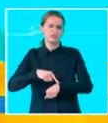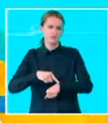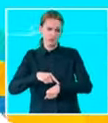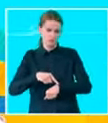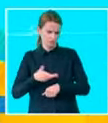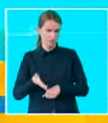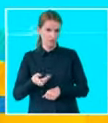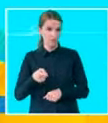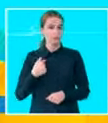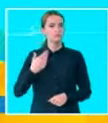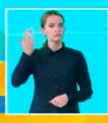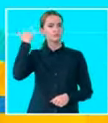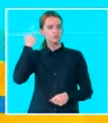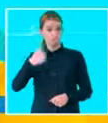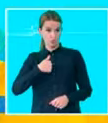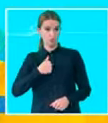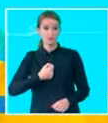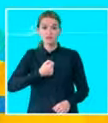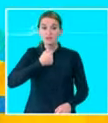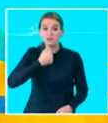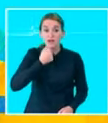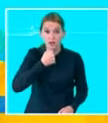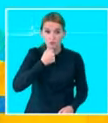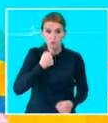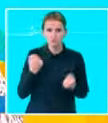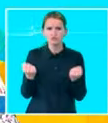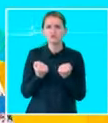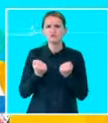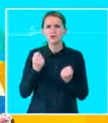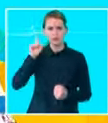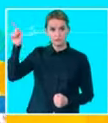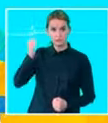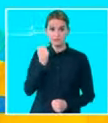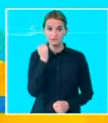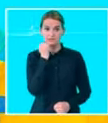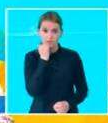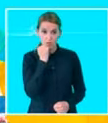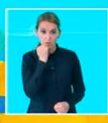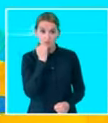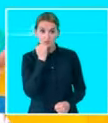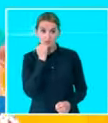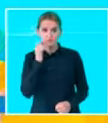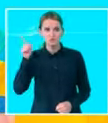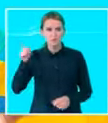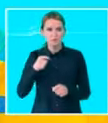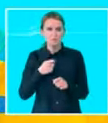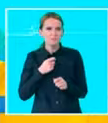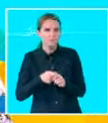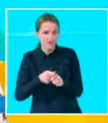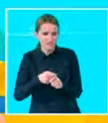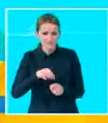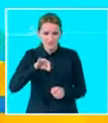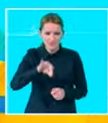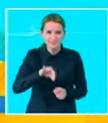ми е селски човек, селянин, когато го е получил, той е сложил в прави редици едни плодови дръвчета, защото той винаги е смятал,